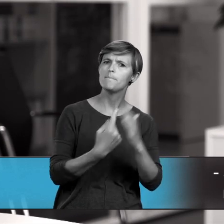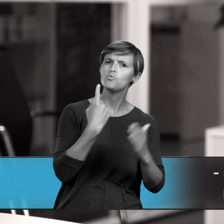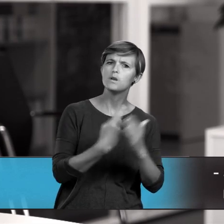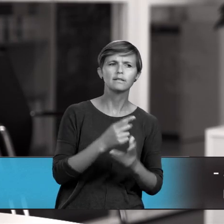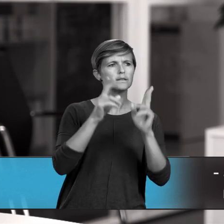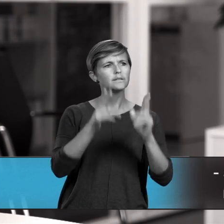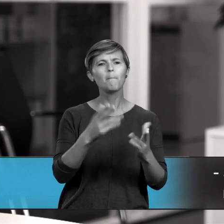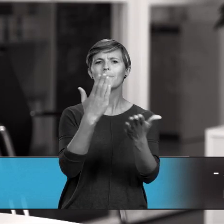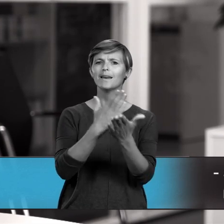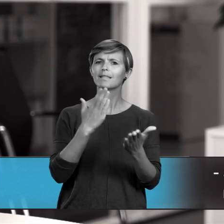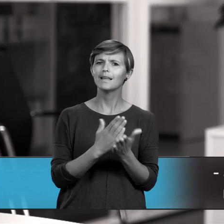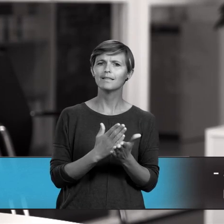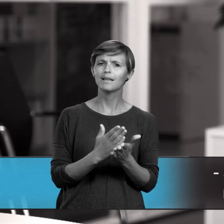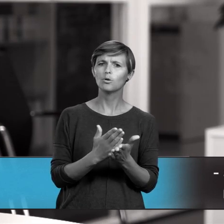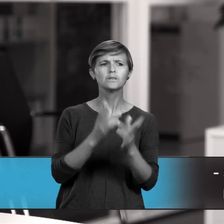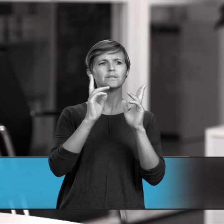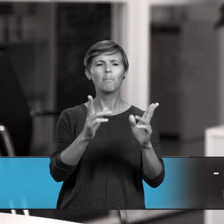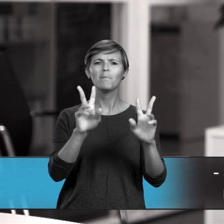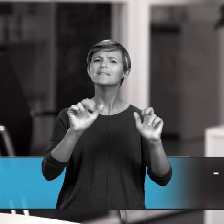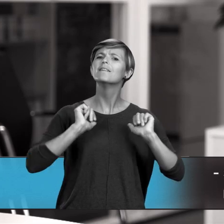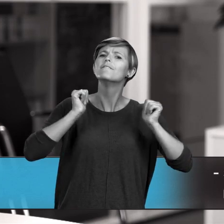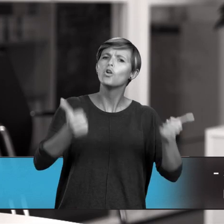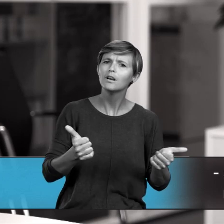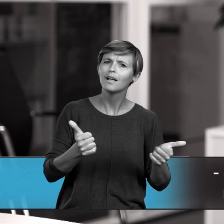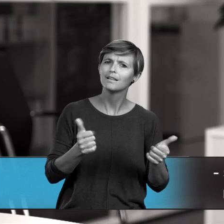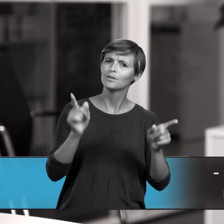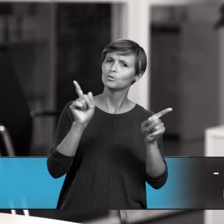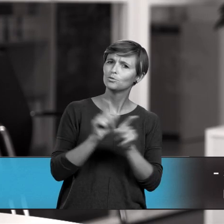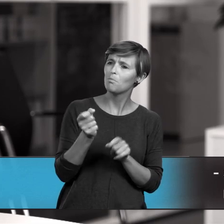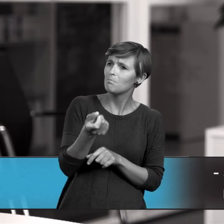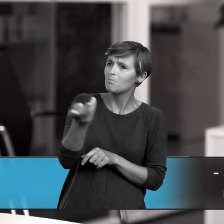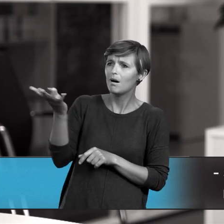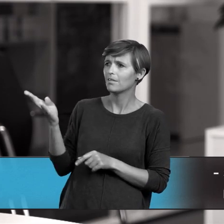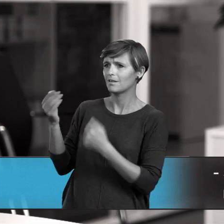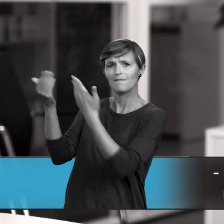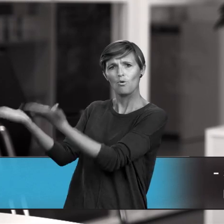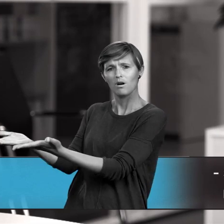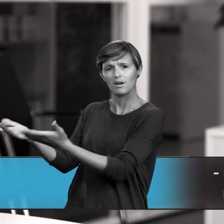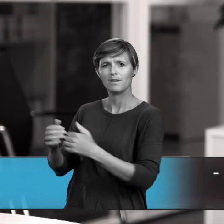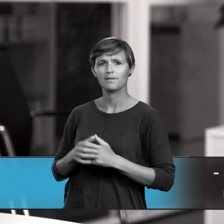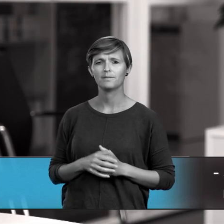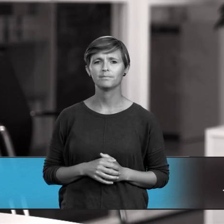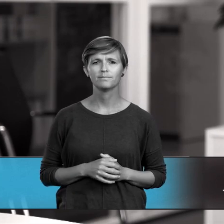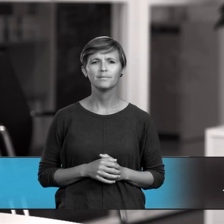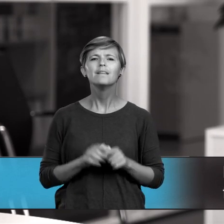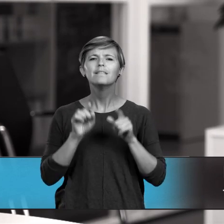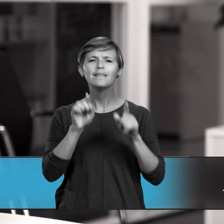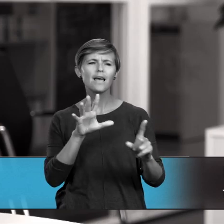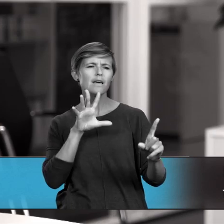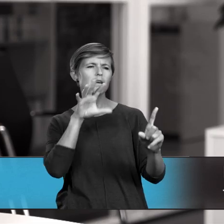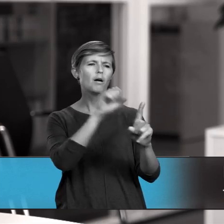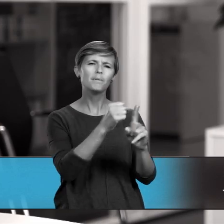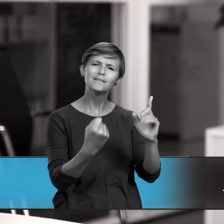mulighetene og rettighetene og de samme selvfølgelighetene som veldig mange andre mennesker. Det rammer